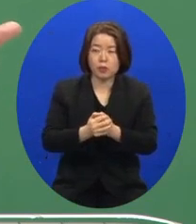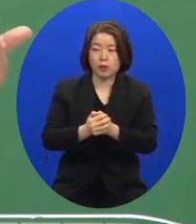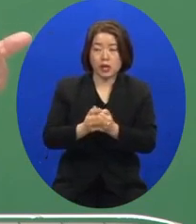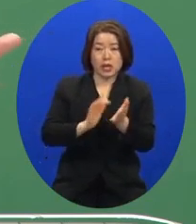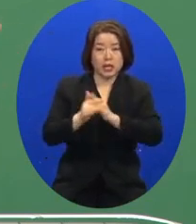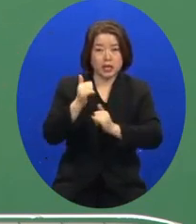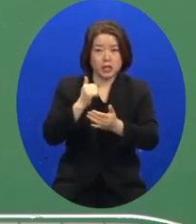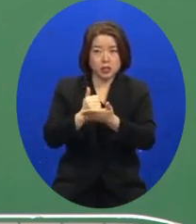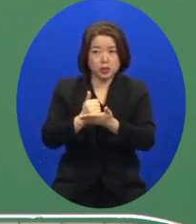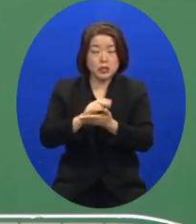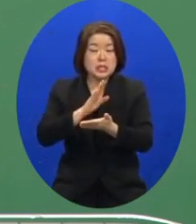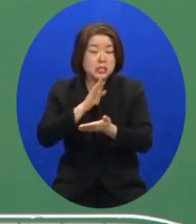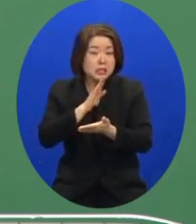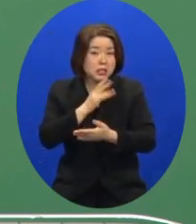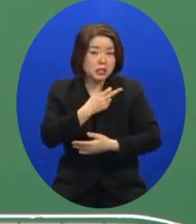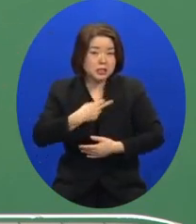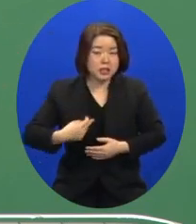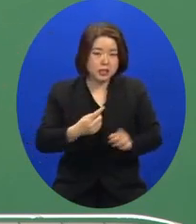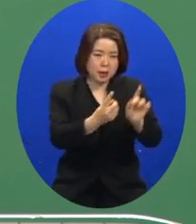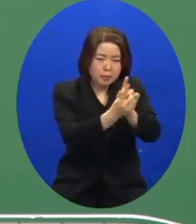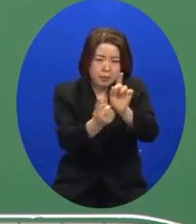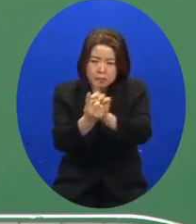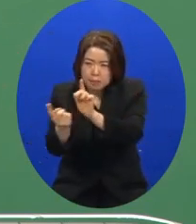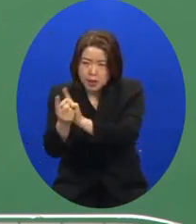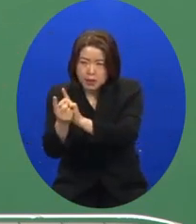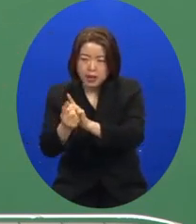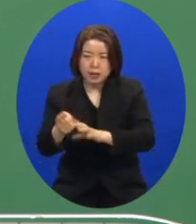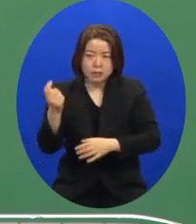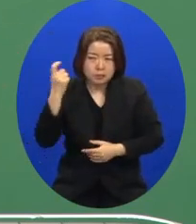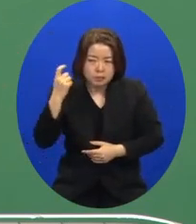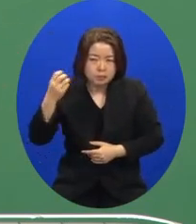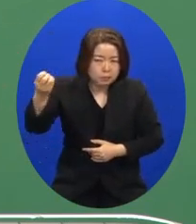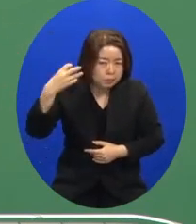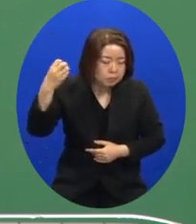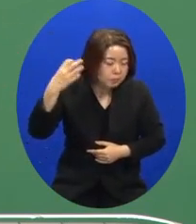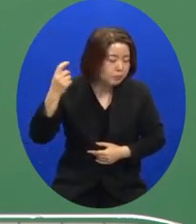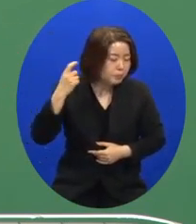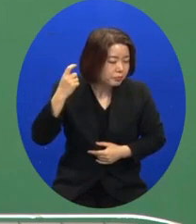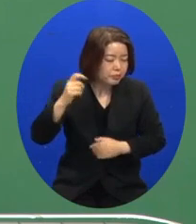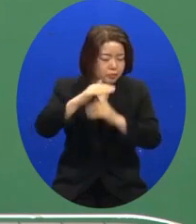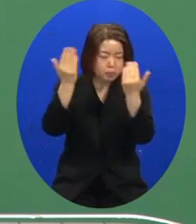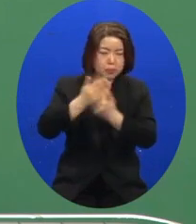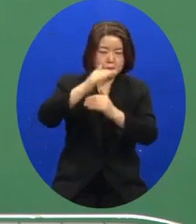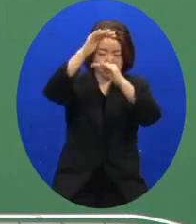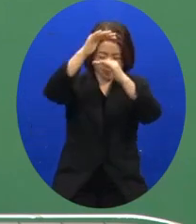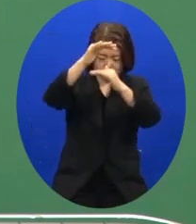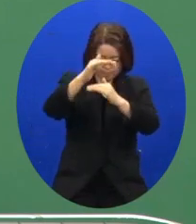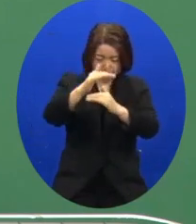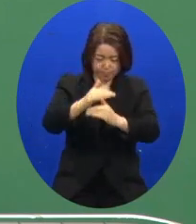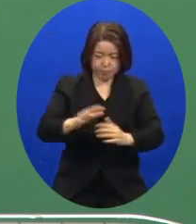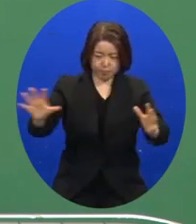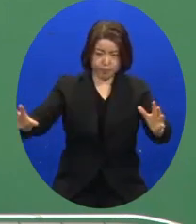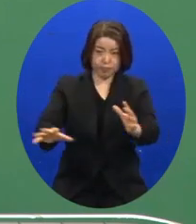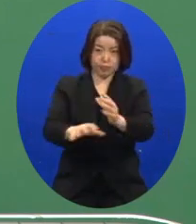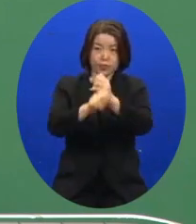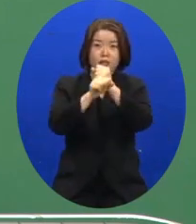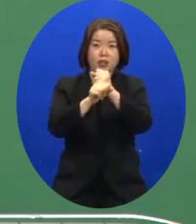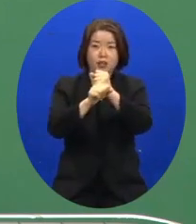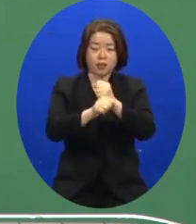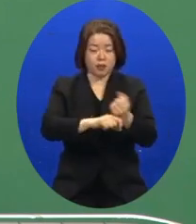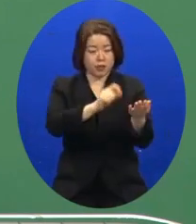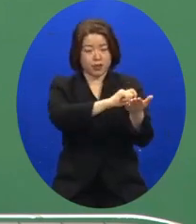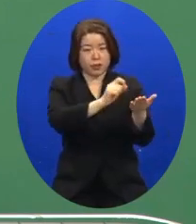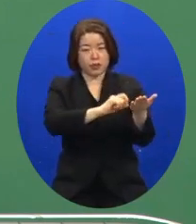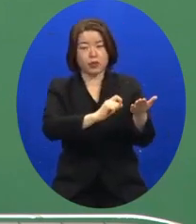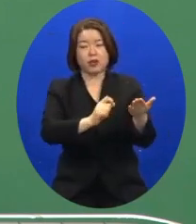제자로서 섬겼던 제자들도 만나면서 예수님의 모든 일대기를 다 듣고 그렇게 기록한